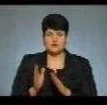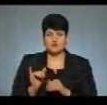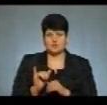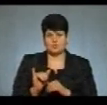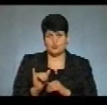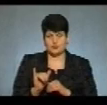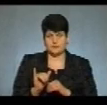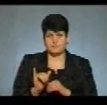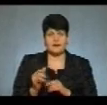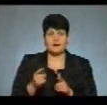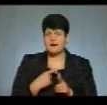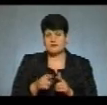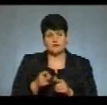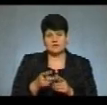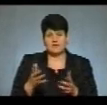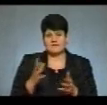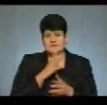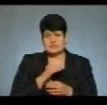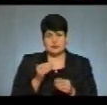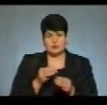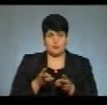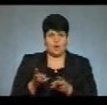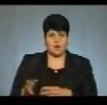суботи, скажімо так. Але воно не встигло прогрітися.